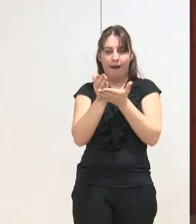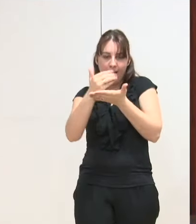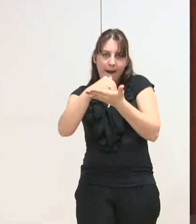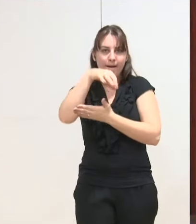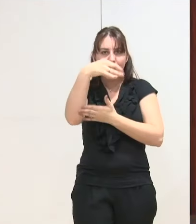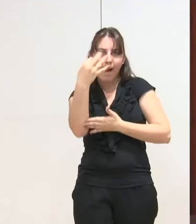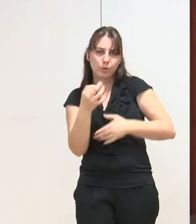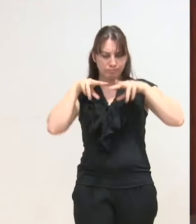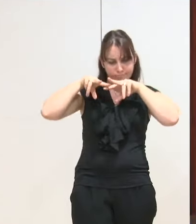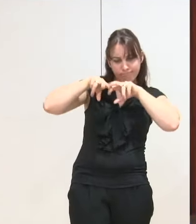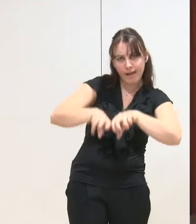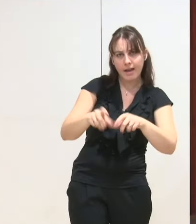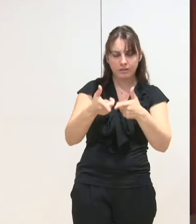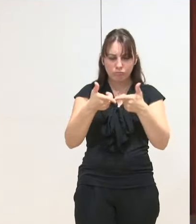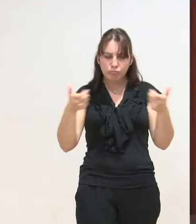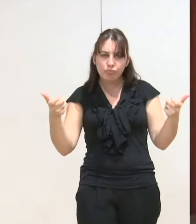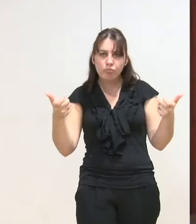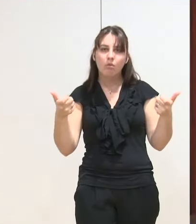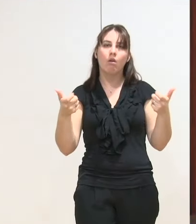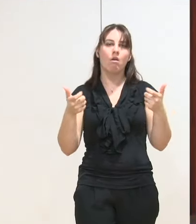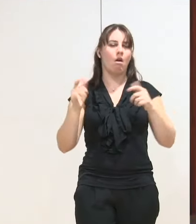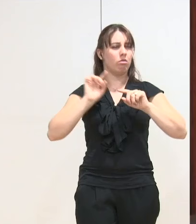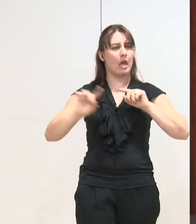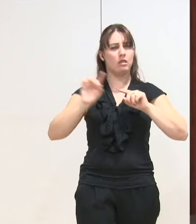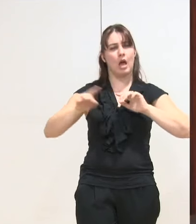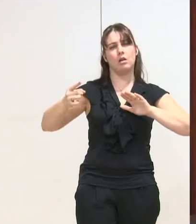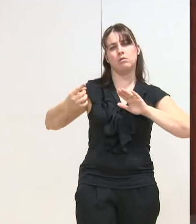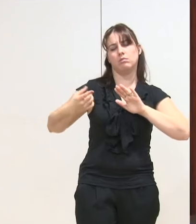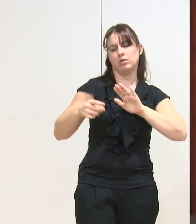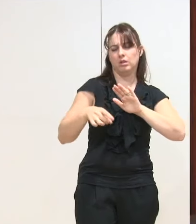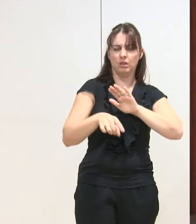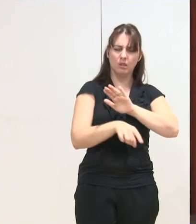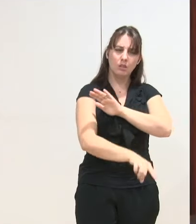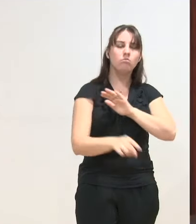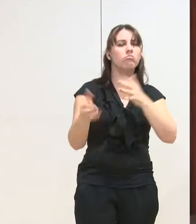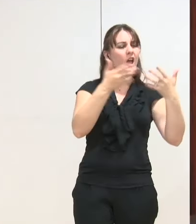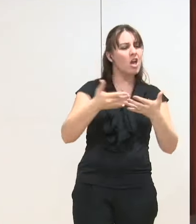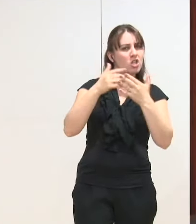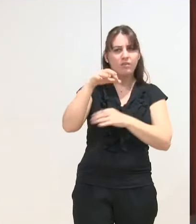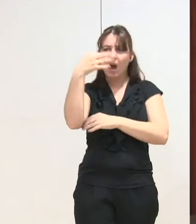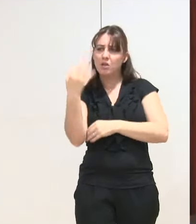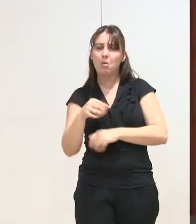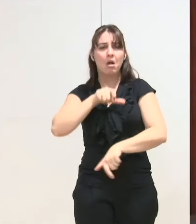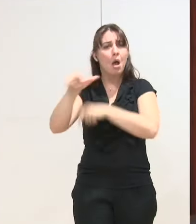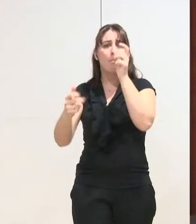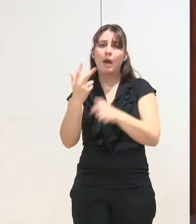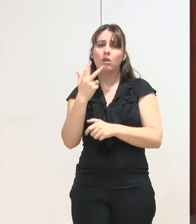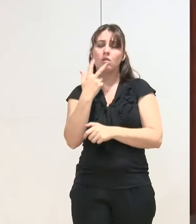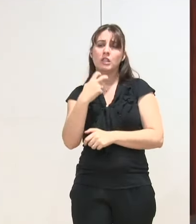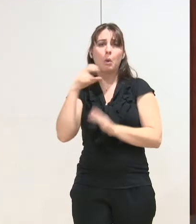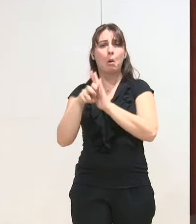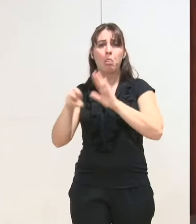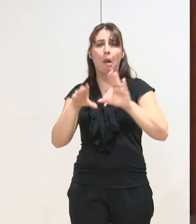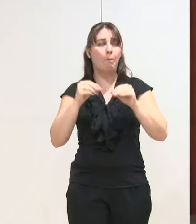l'analyse de ceci elle a été faite en grand détail ce soir ces chiffres et ces ratios auquels peu de grenoblois sont habitués